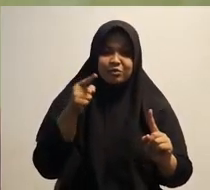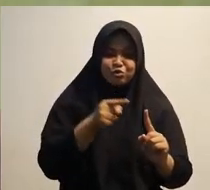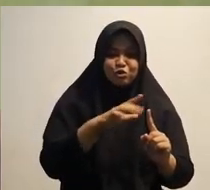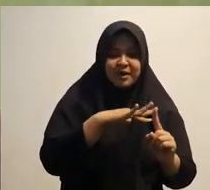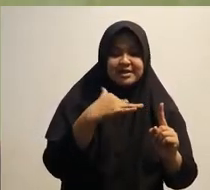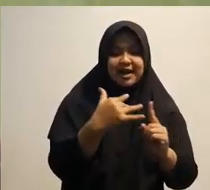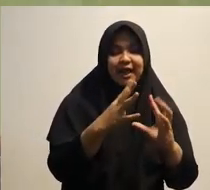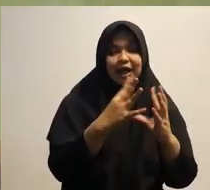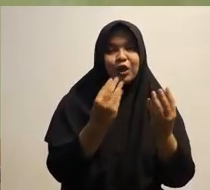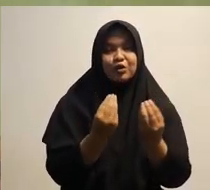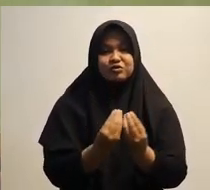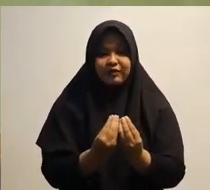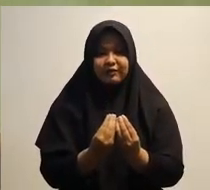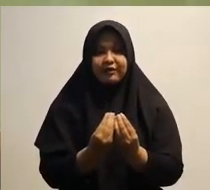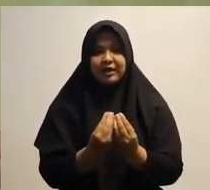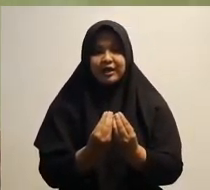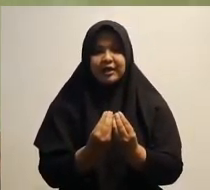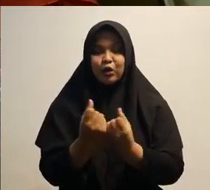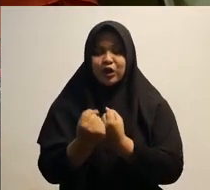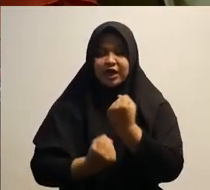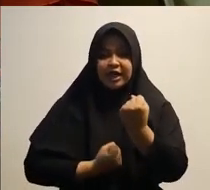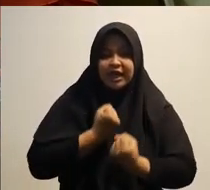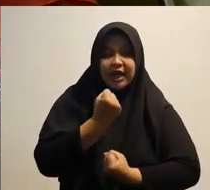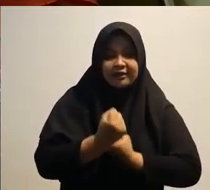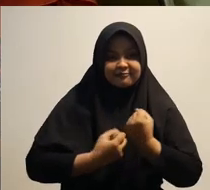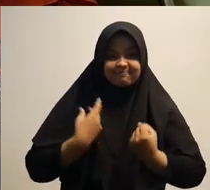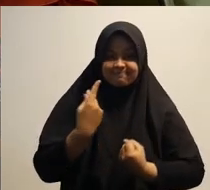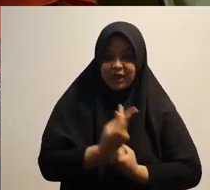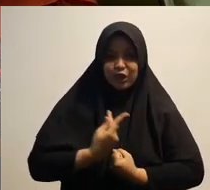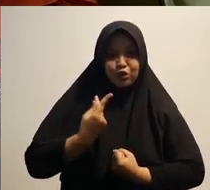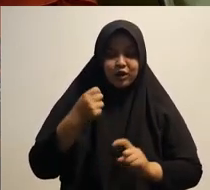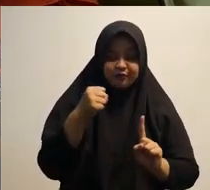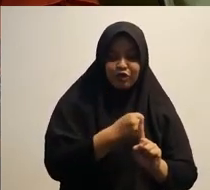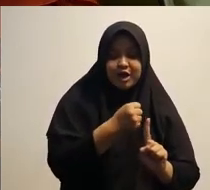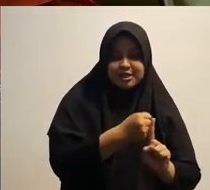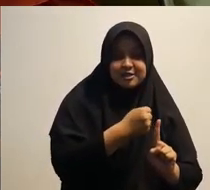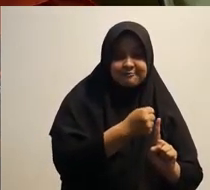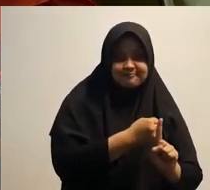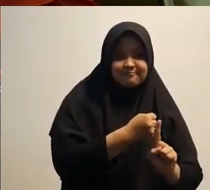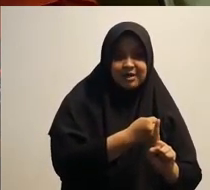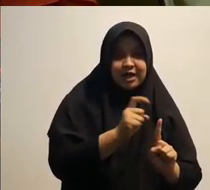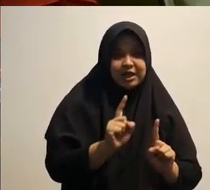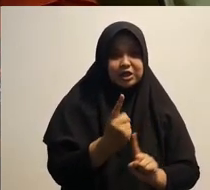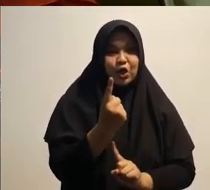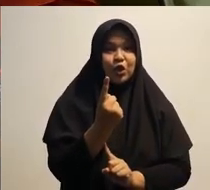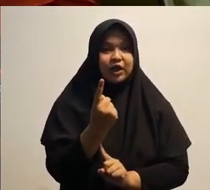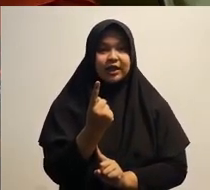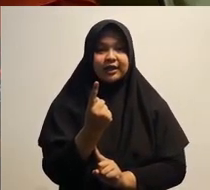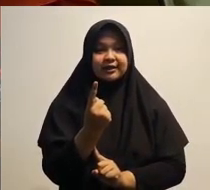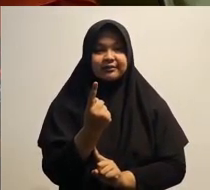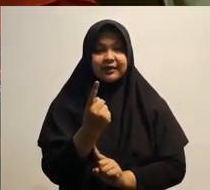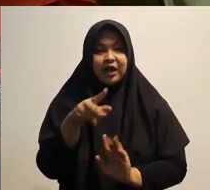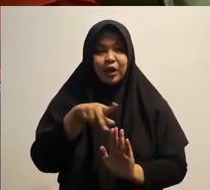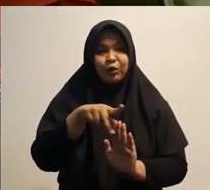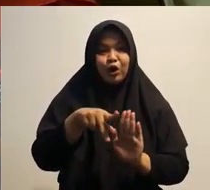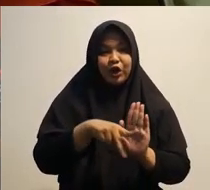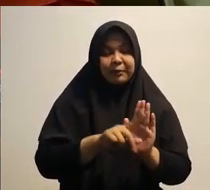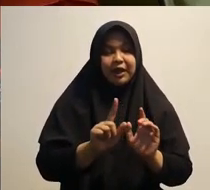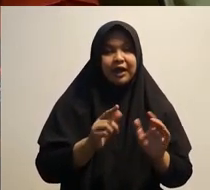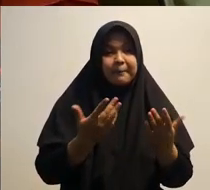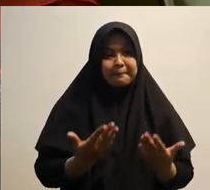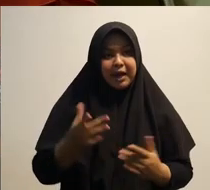untuk menuju masyarakat yang inklusif itu berbagai kegiatan kita lakukan lewat advokasi. Salah satunya adalah